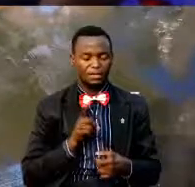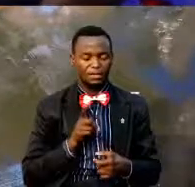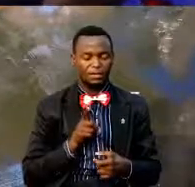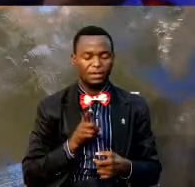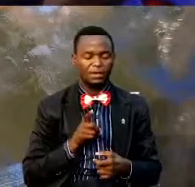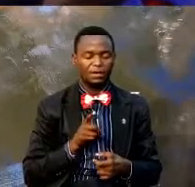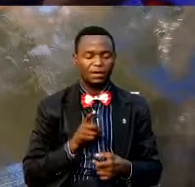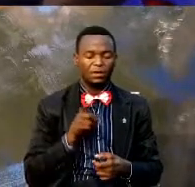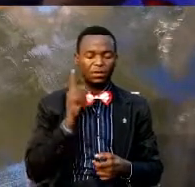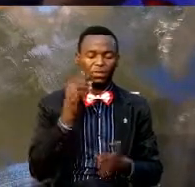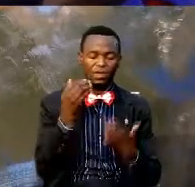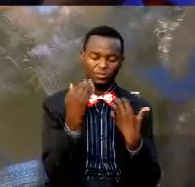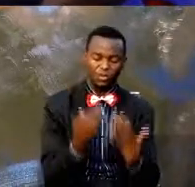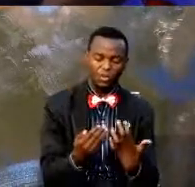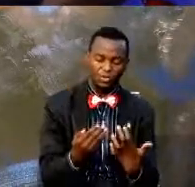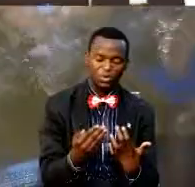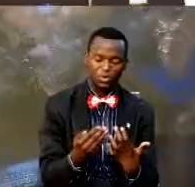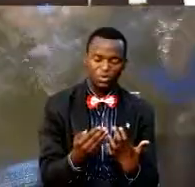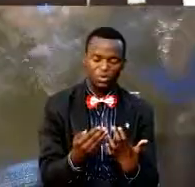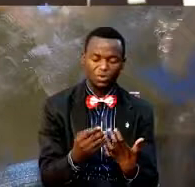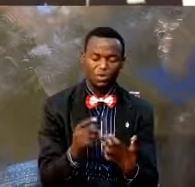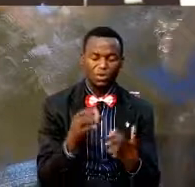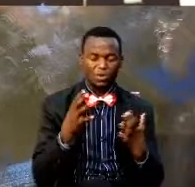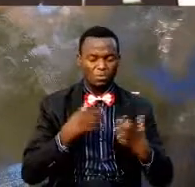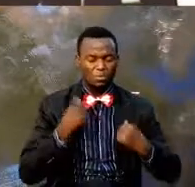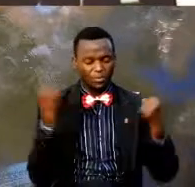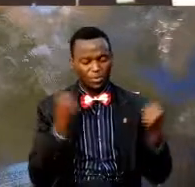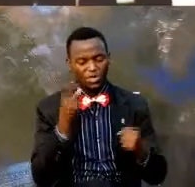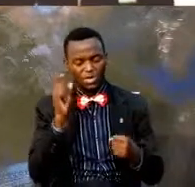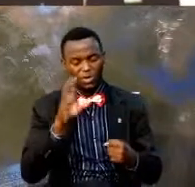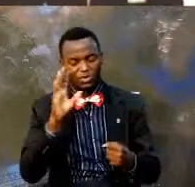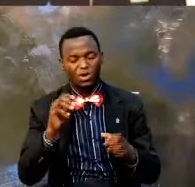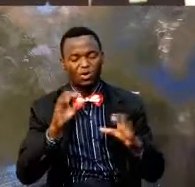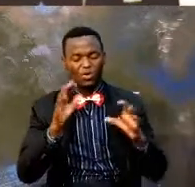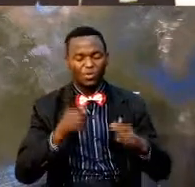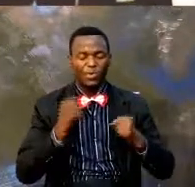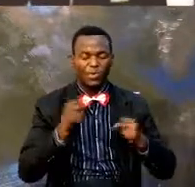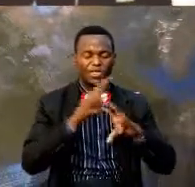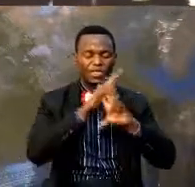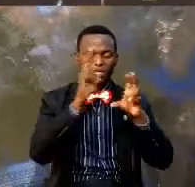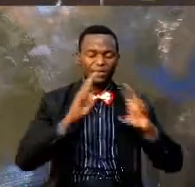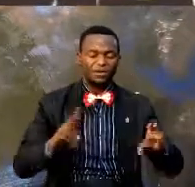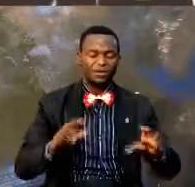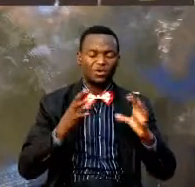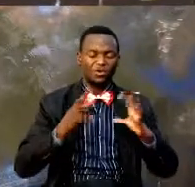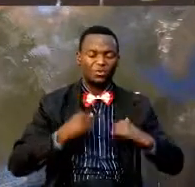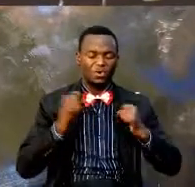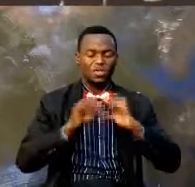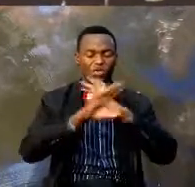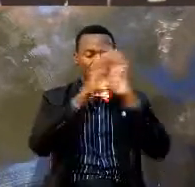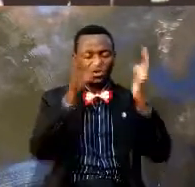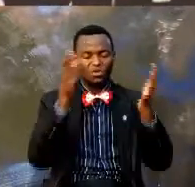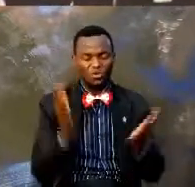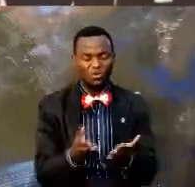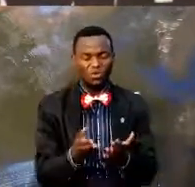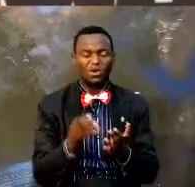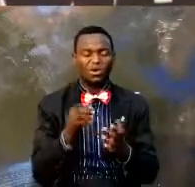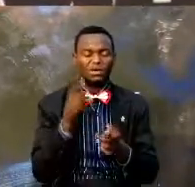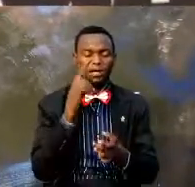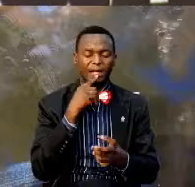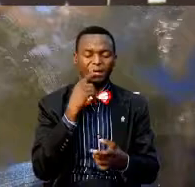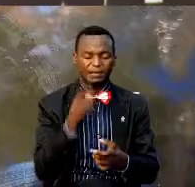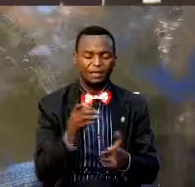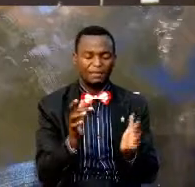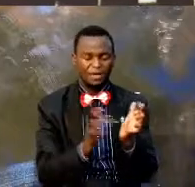Ponye yule mtoto. Ponya watu wako Baba, ponya taifa lako, ponya ulimwengu huu. Kila anayesema